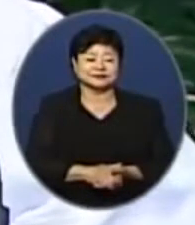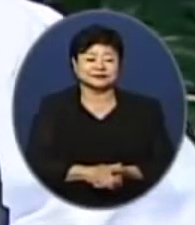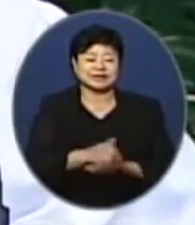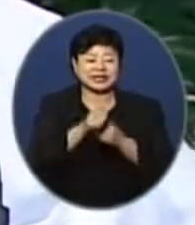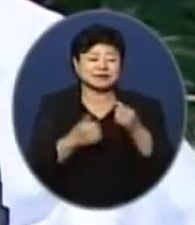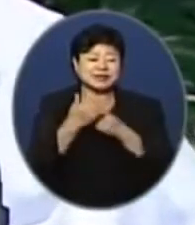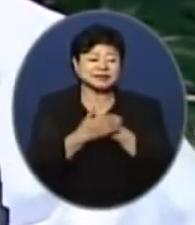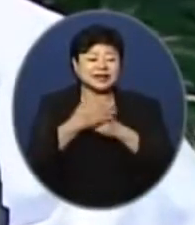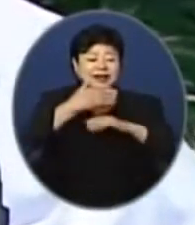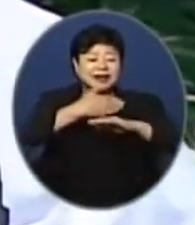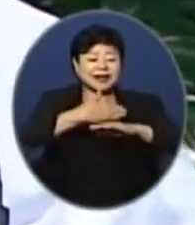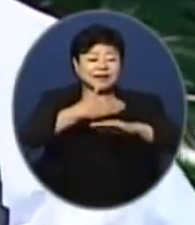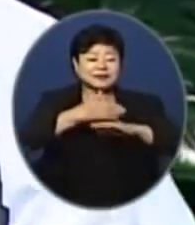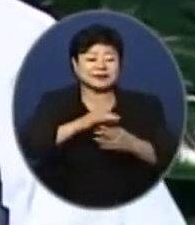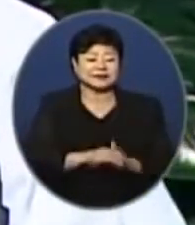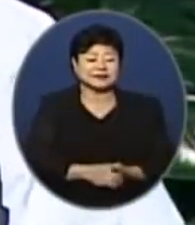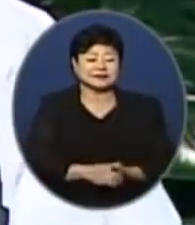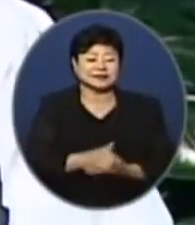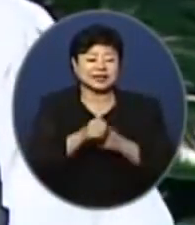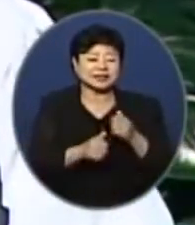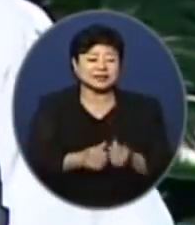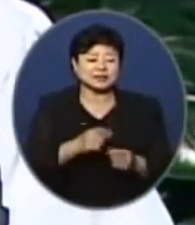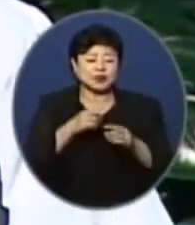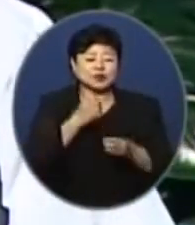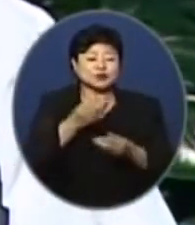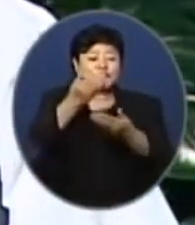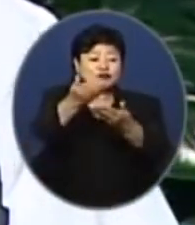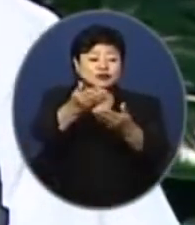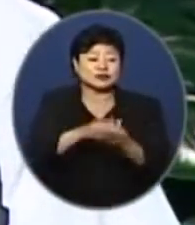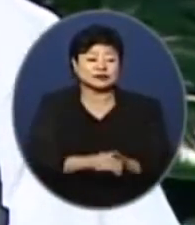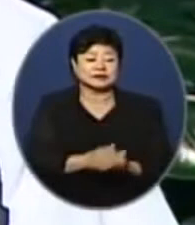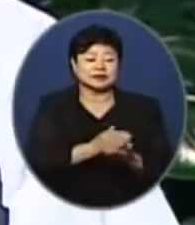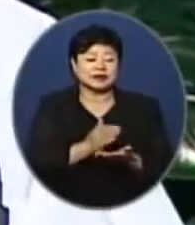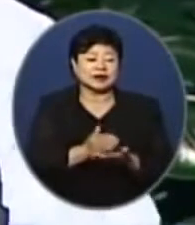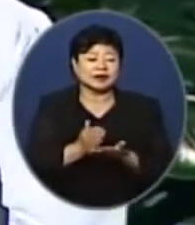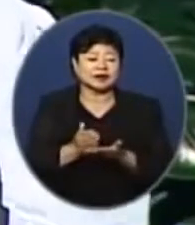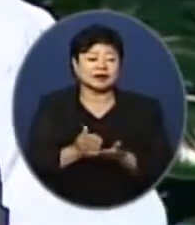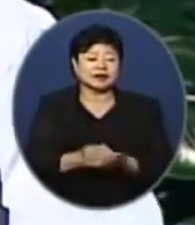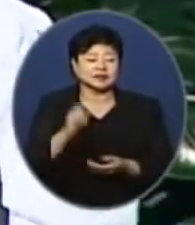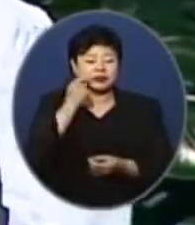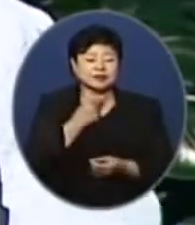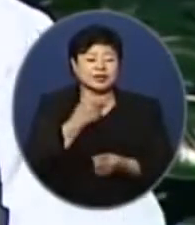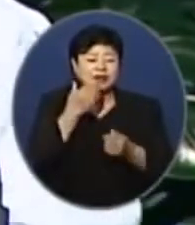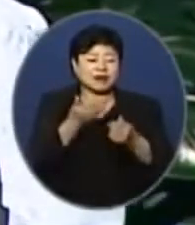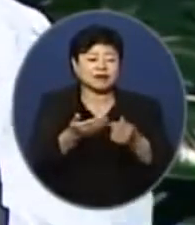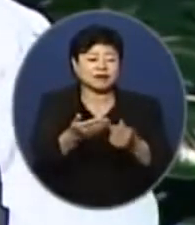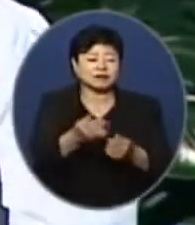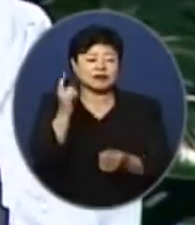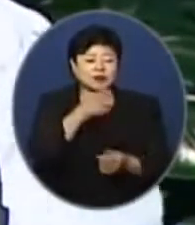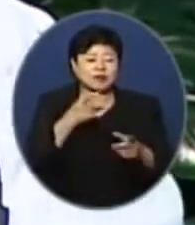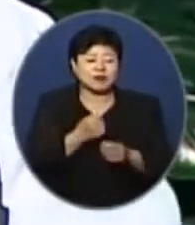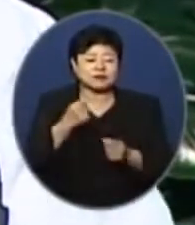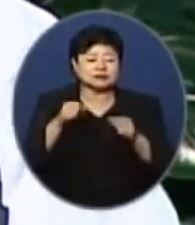얼마나 하나님의 은혜가 감사한지. 하나님께서 우리 교회를 축복해 주려고 여러 가지 시련을 겪었고 아까 논서